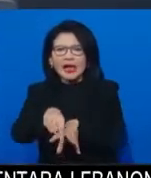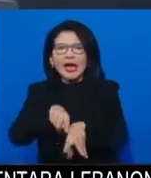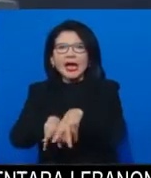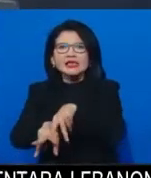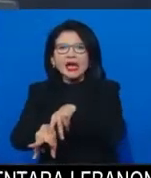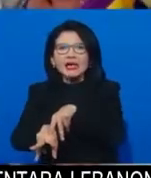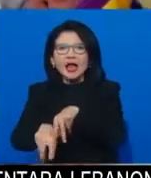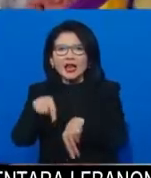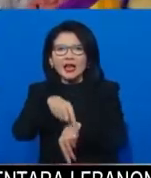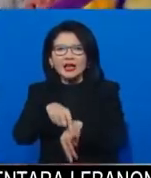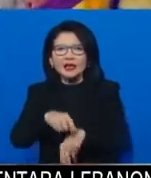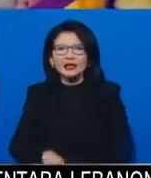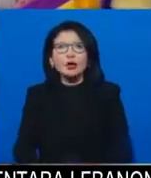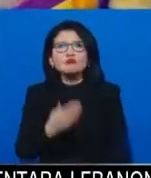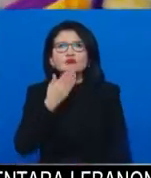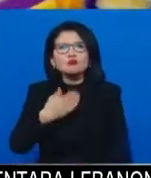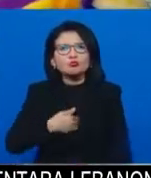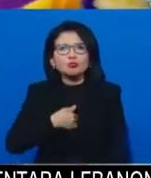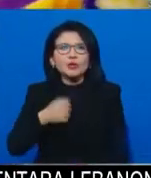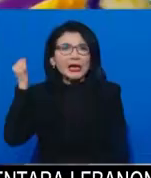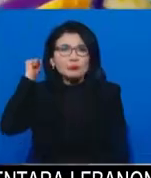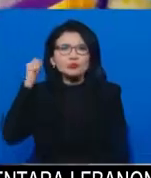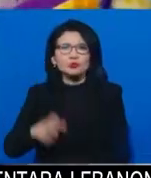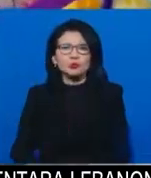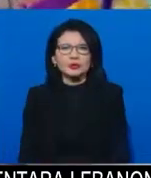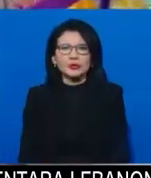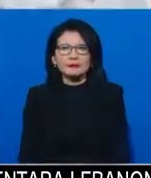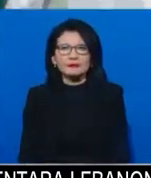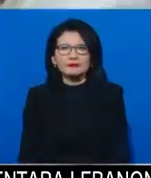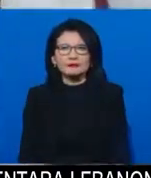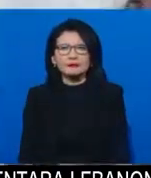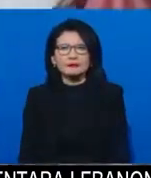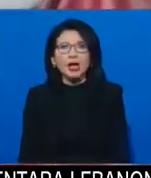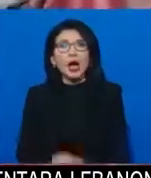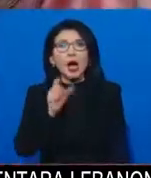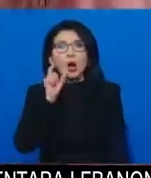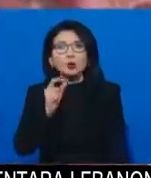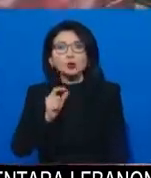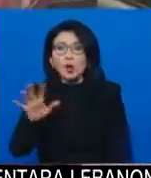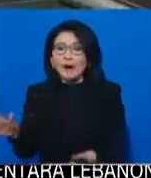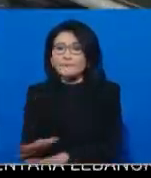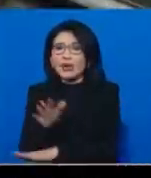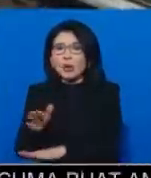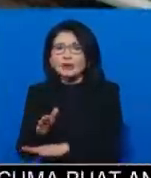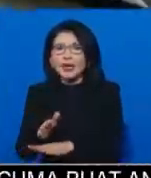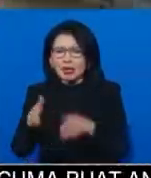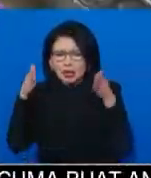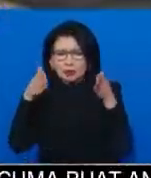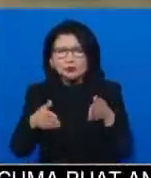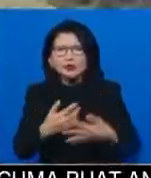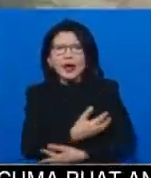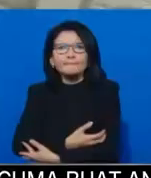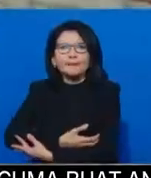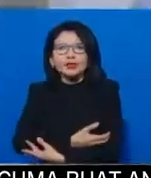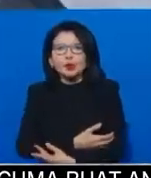di lokasi yang diduga milik orang tua sang bayi. Sementara untuk mendapatkan perawatan intensif, bayi malang ini